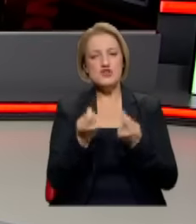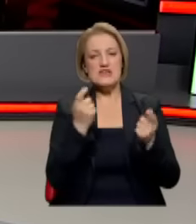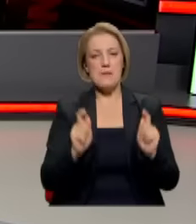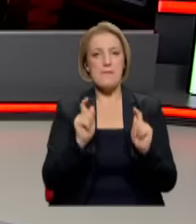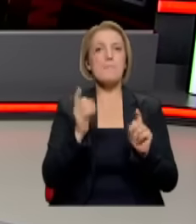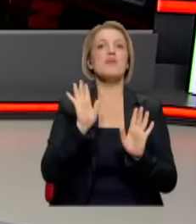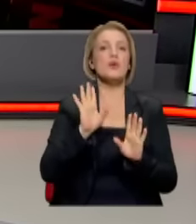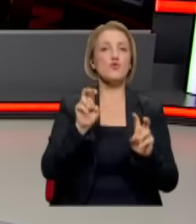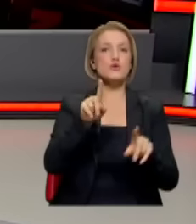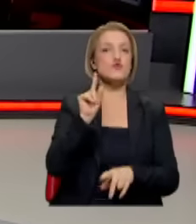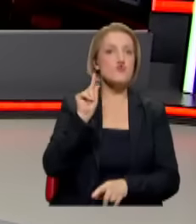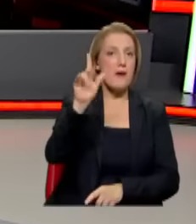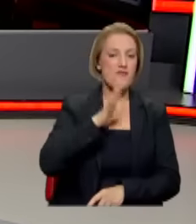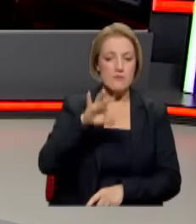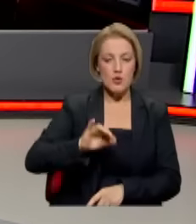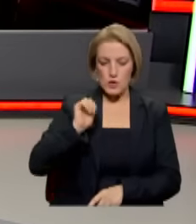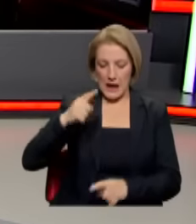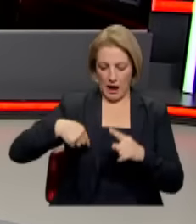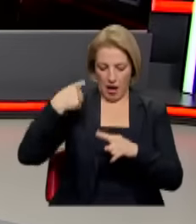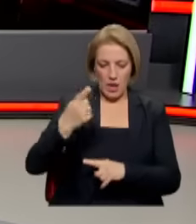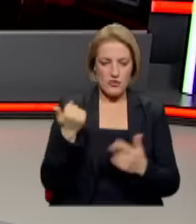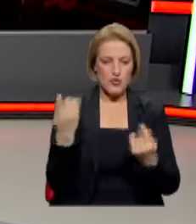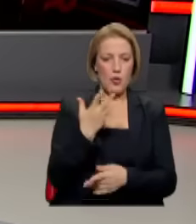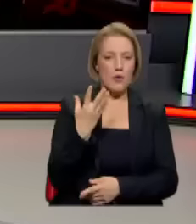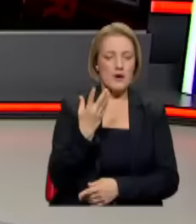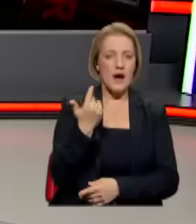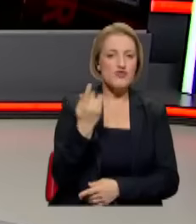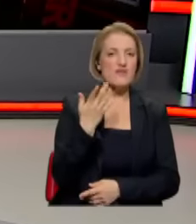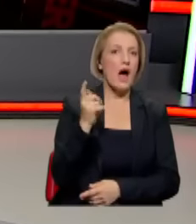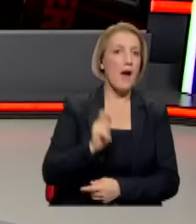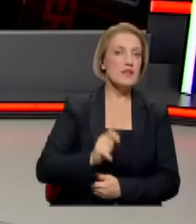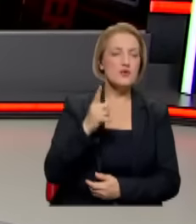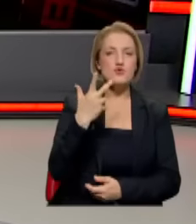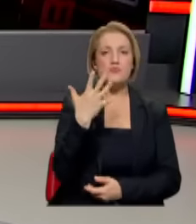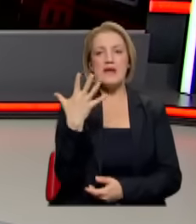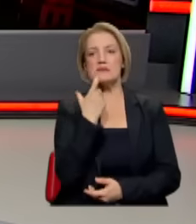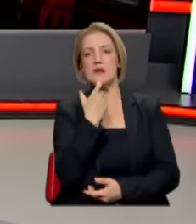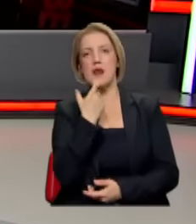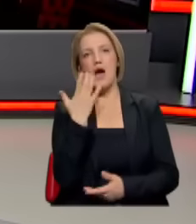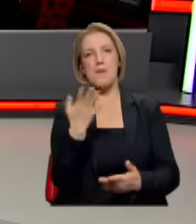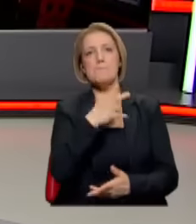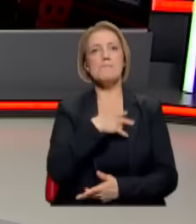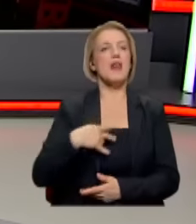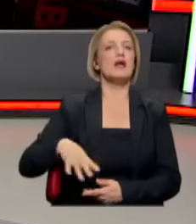kuşkular var bugüne kadar kaç kere yapılmış bu 3 be sene adeta